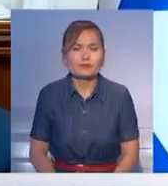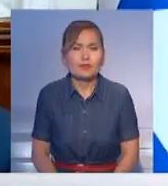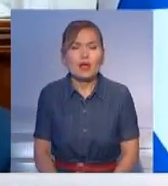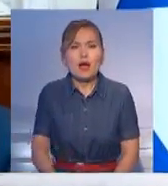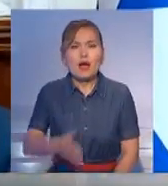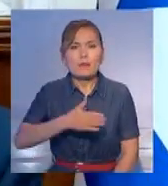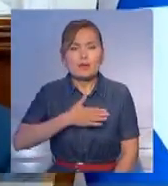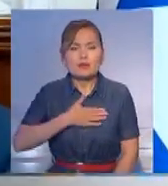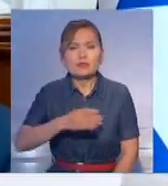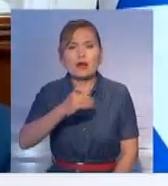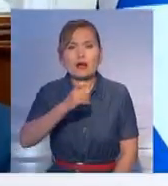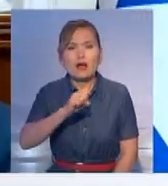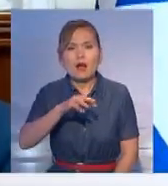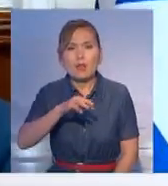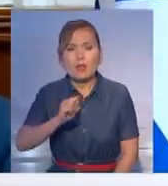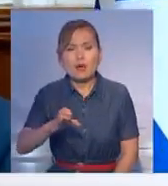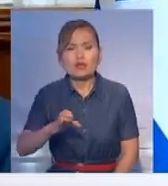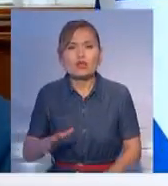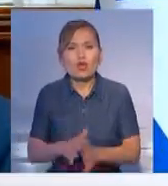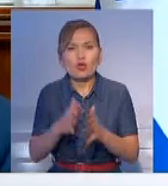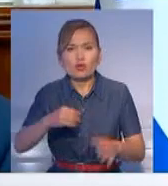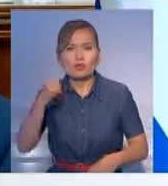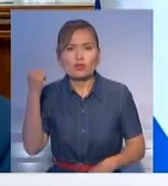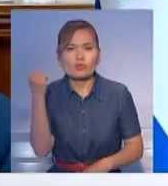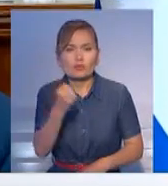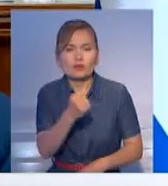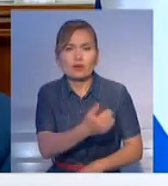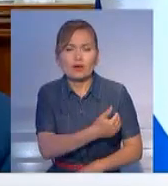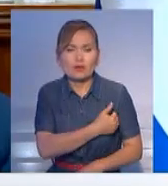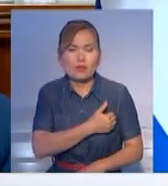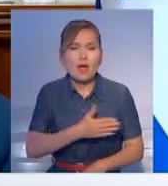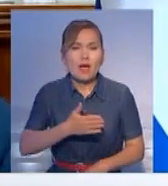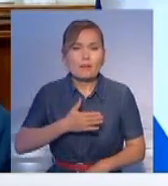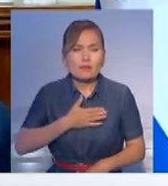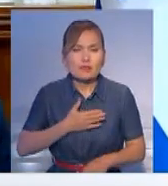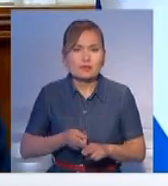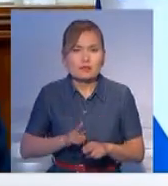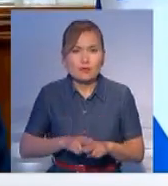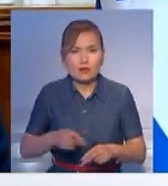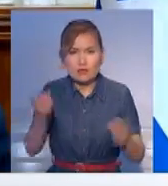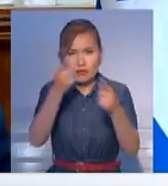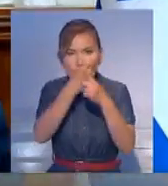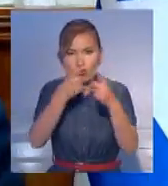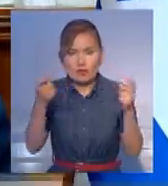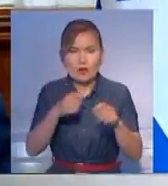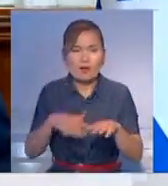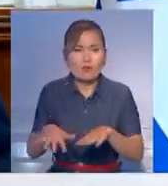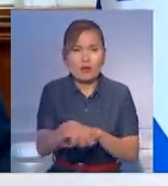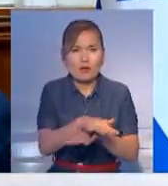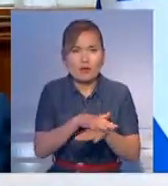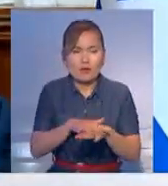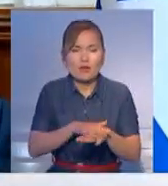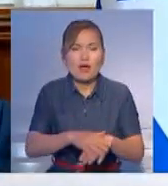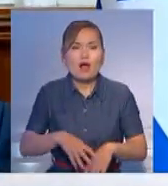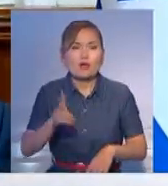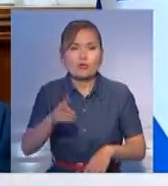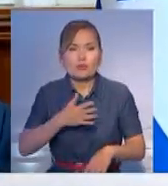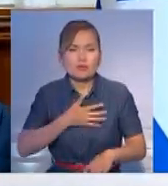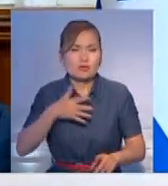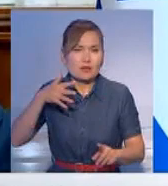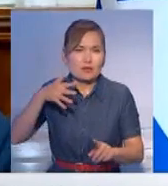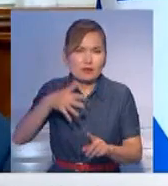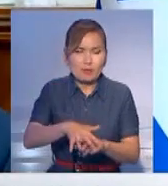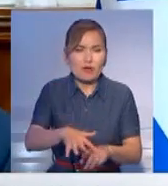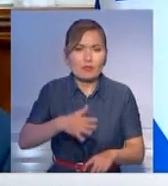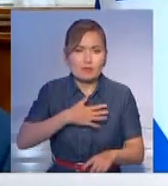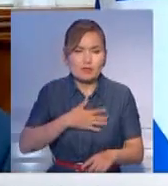Біз Хамасқа үлкен әрі ауыр соққы жасадық. Біздің саясатымыз бәрін аян. Бізге шабуыл жасаған елге екесе жауап қайтарамыз.